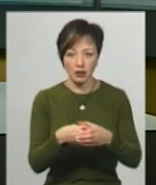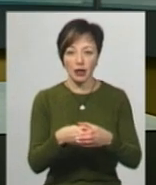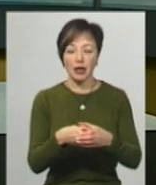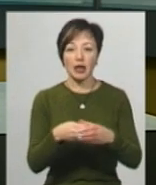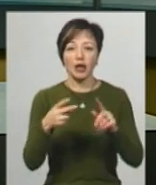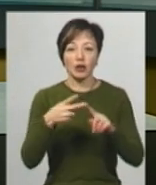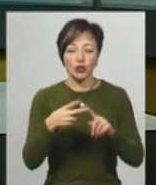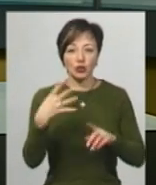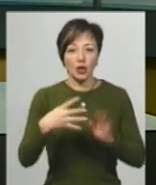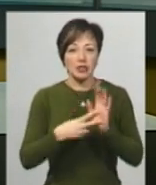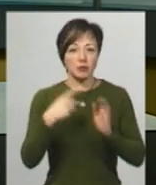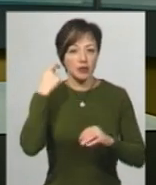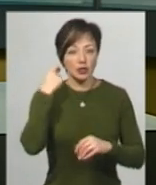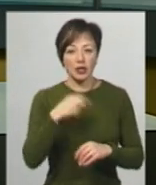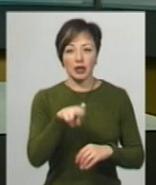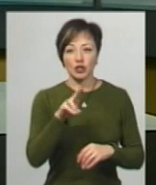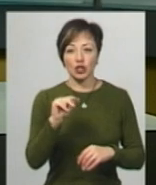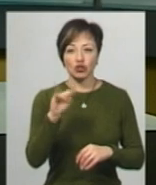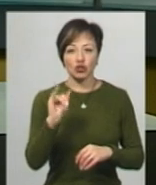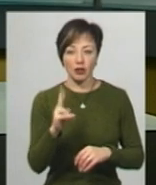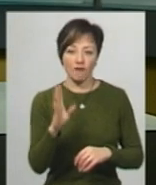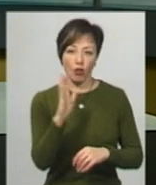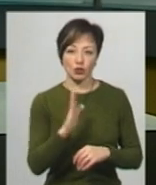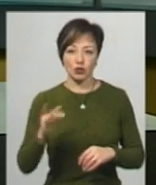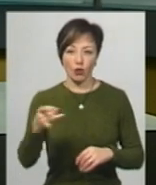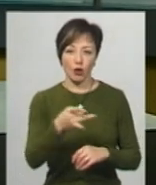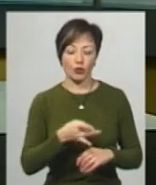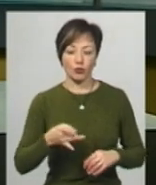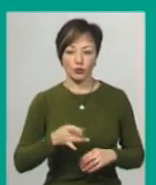Яр», та 47-річний Сергій Дижик з Волочиського району.